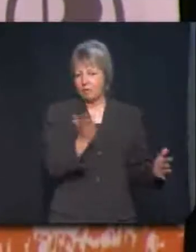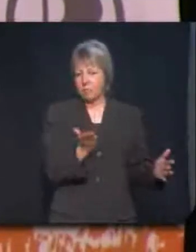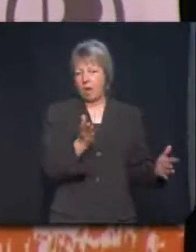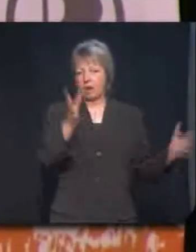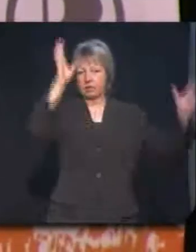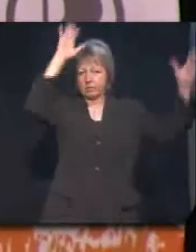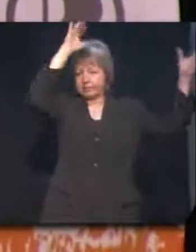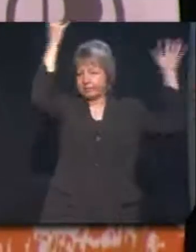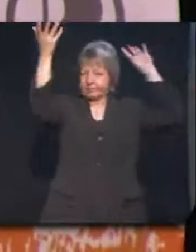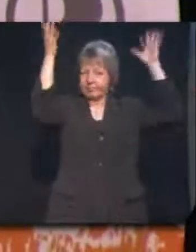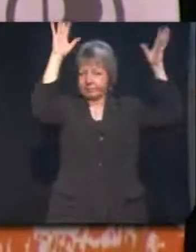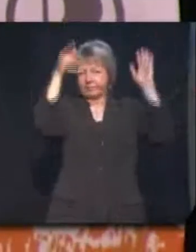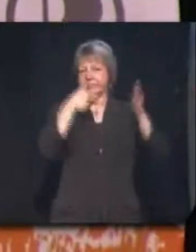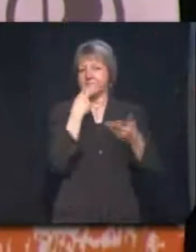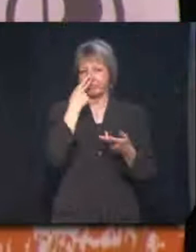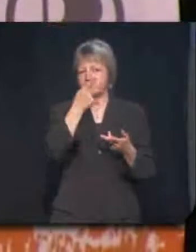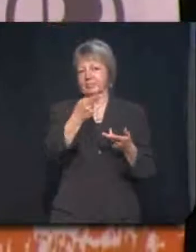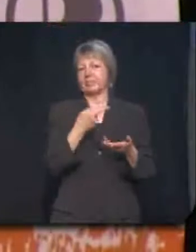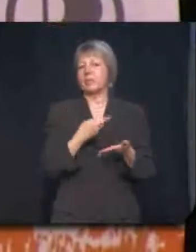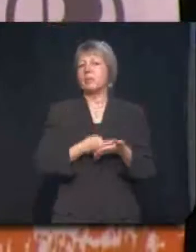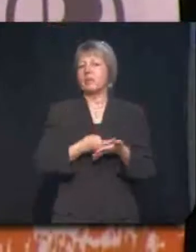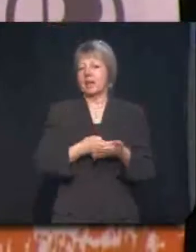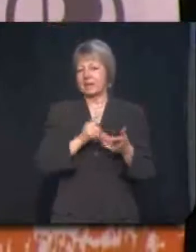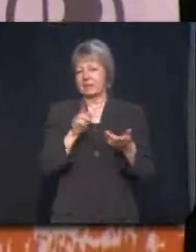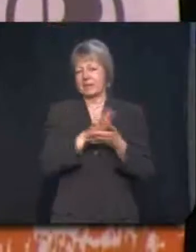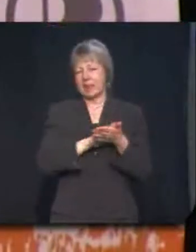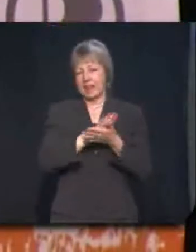dass diese leer sind